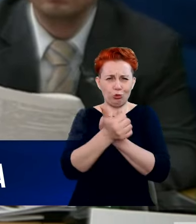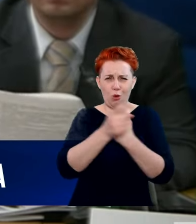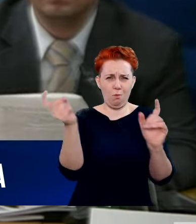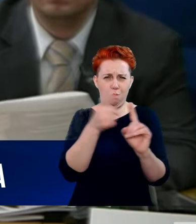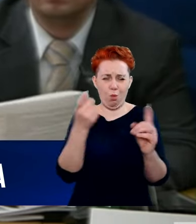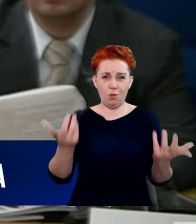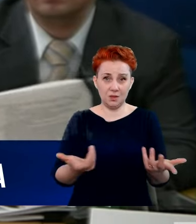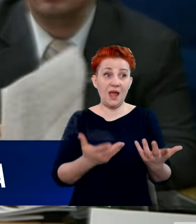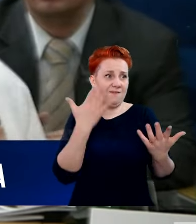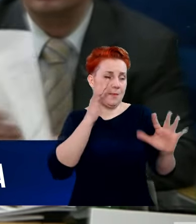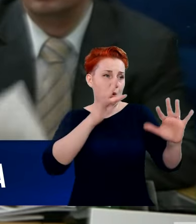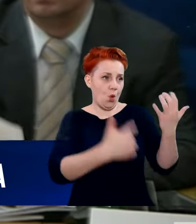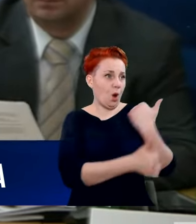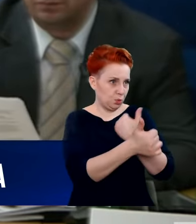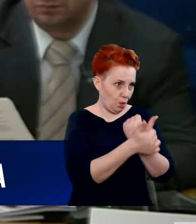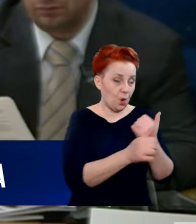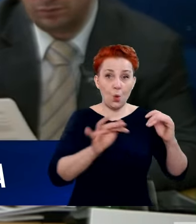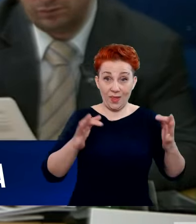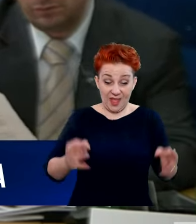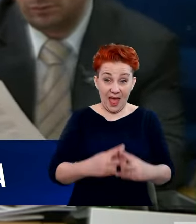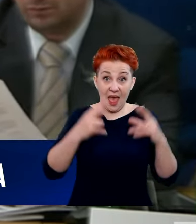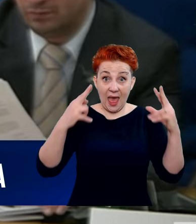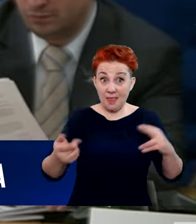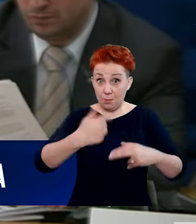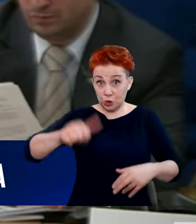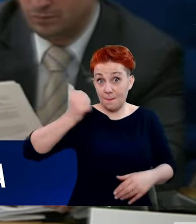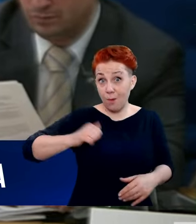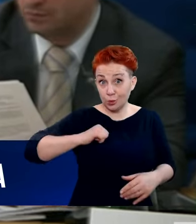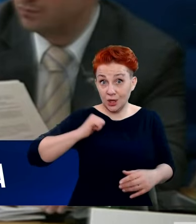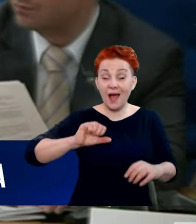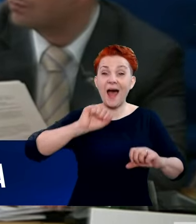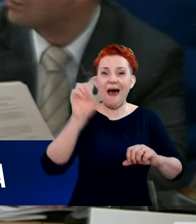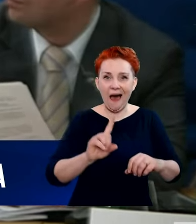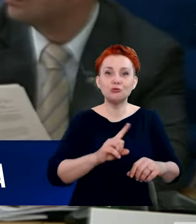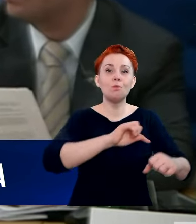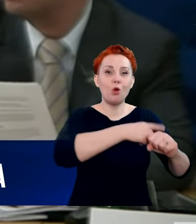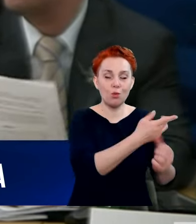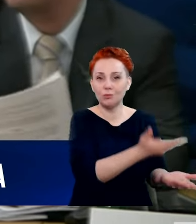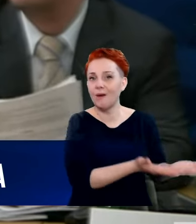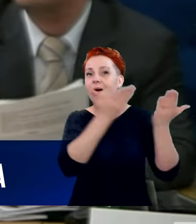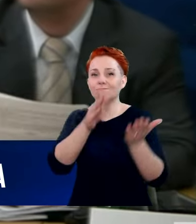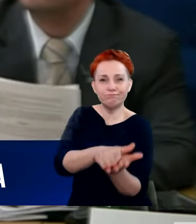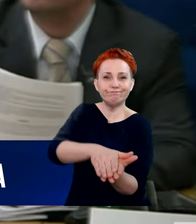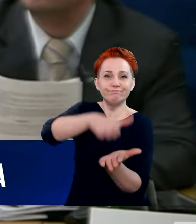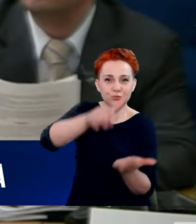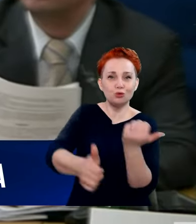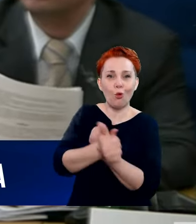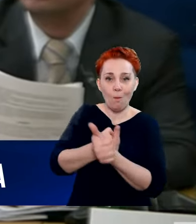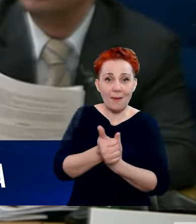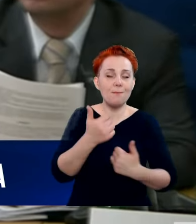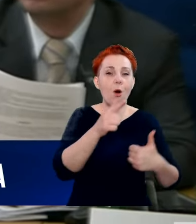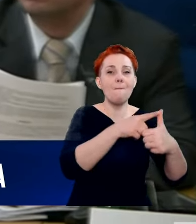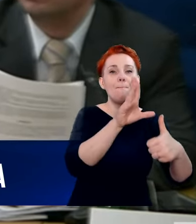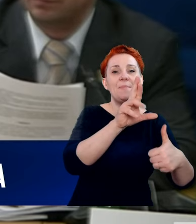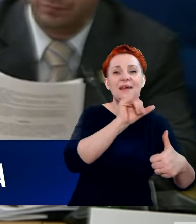o co państwu chodzi. Czy w takim razie na tym etapie możemy poczekać na materiały, które otrzymamy z prokuratury? Tym bardziej, że zarówno Krzysztof Brejza,